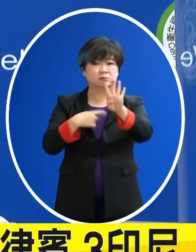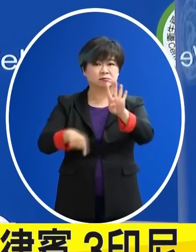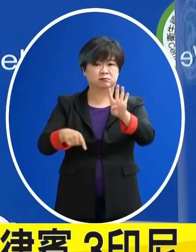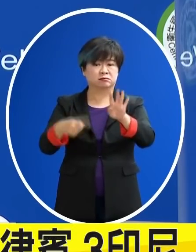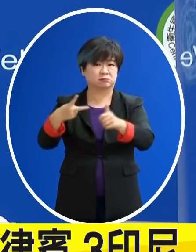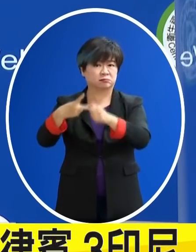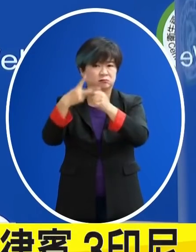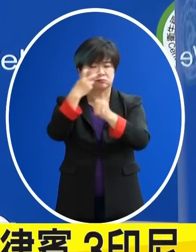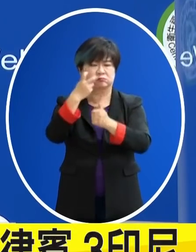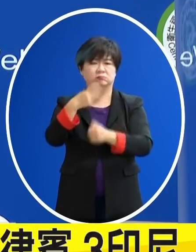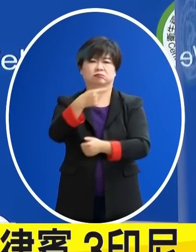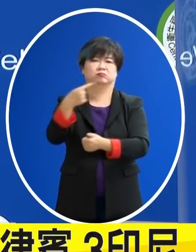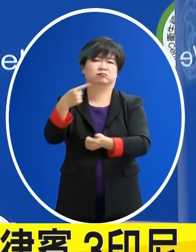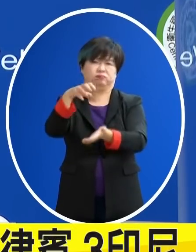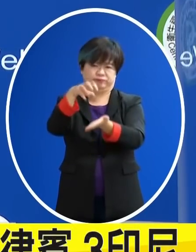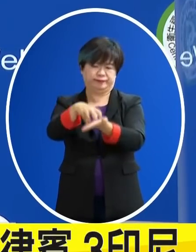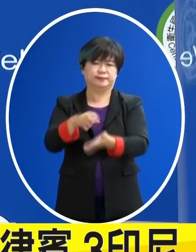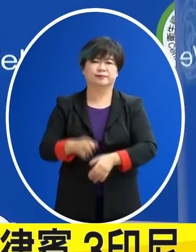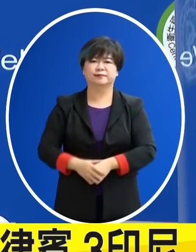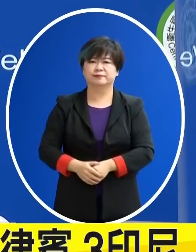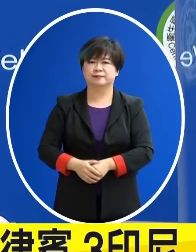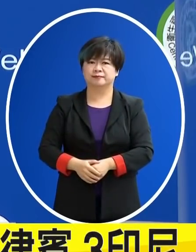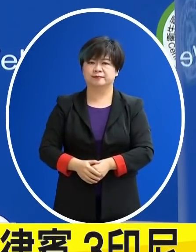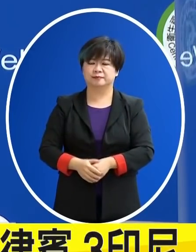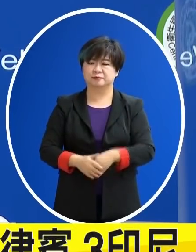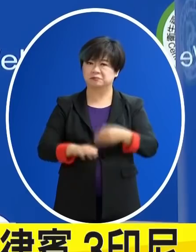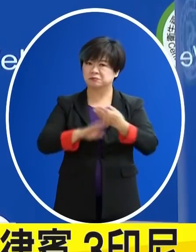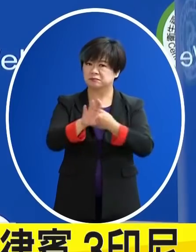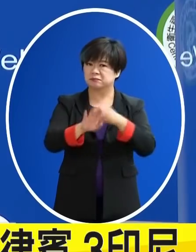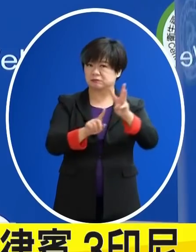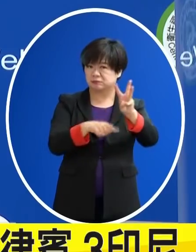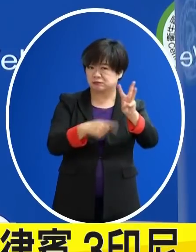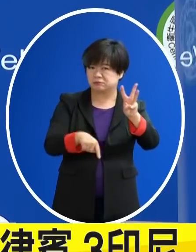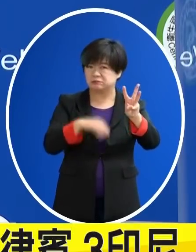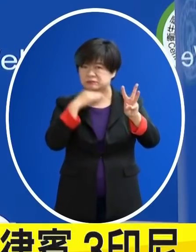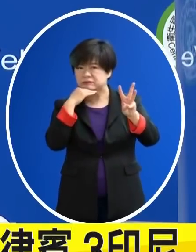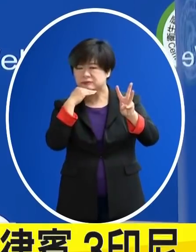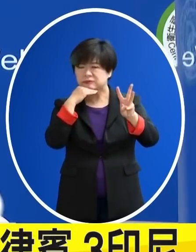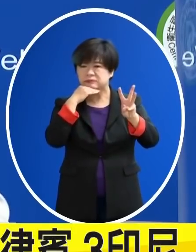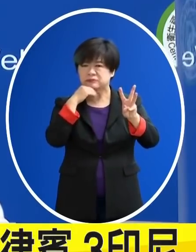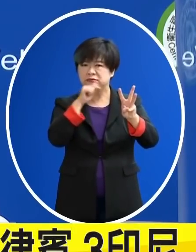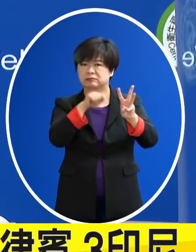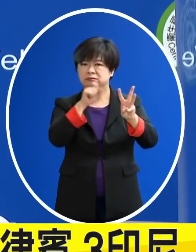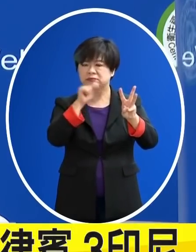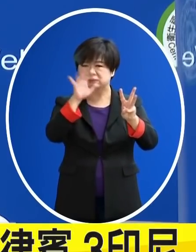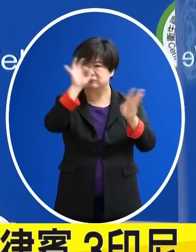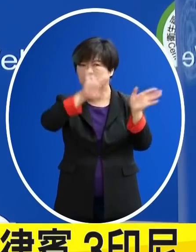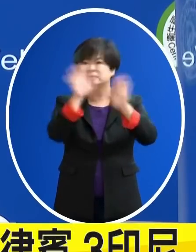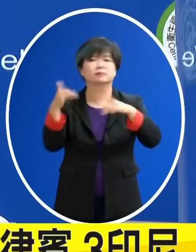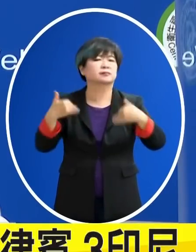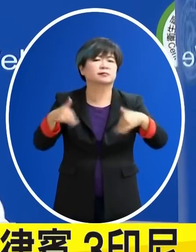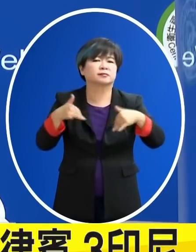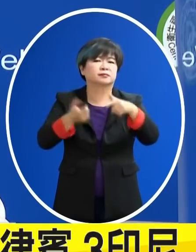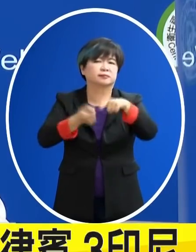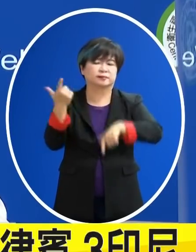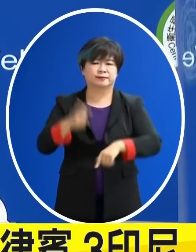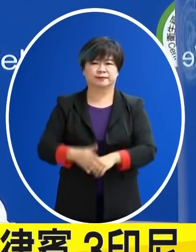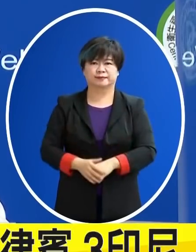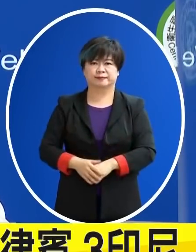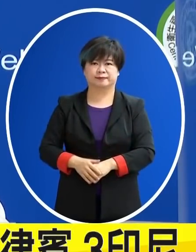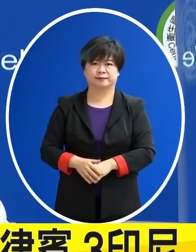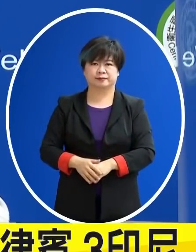也都是阴性，那现在就看着另外三位在检验中的结果，那还